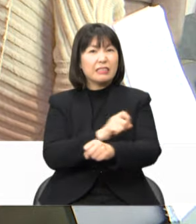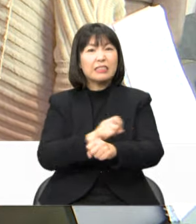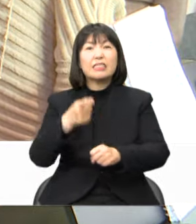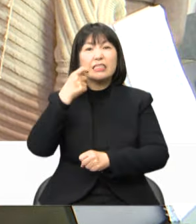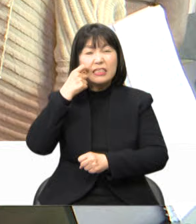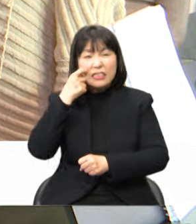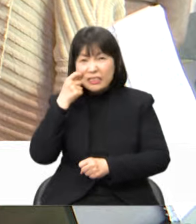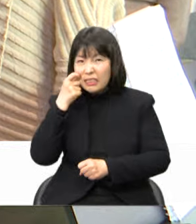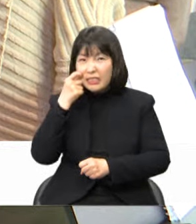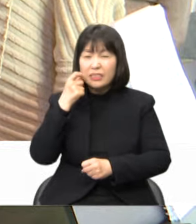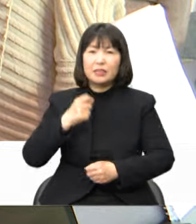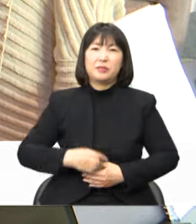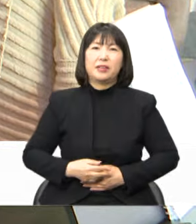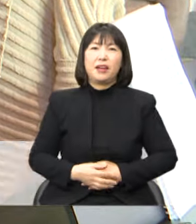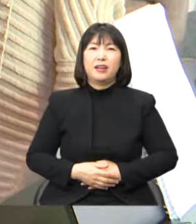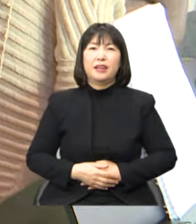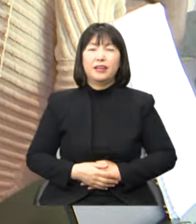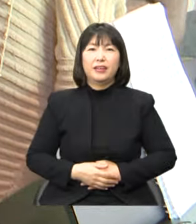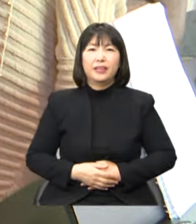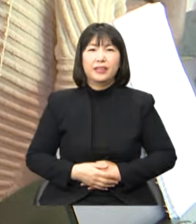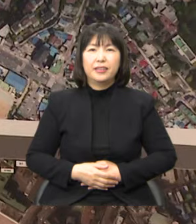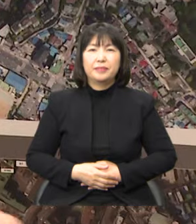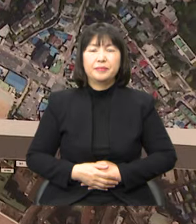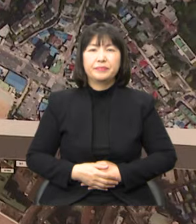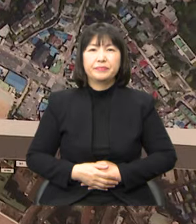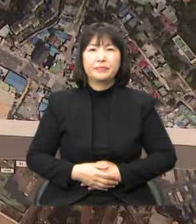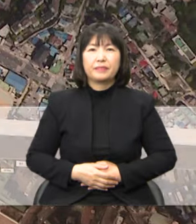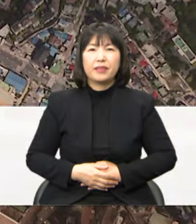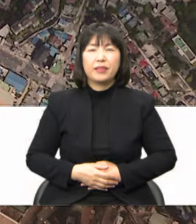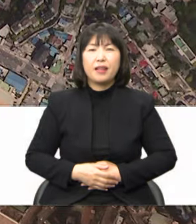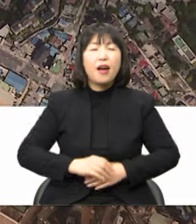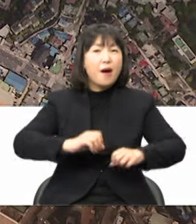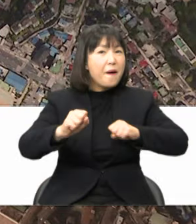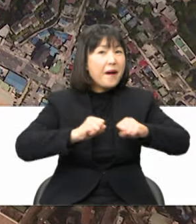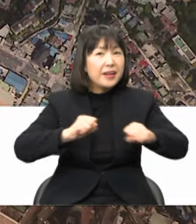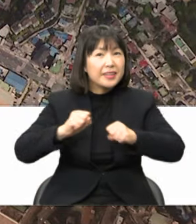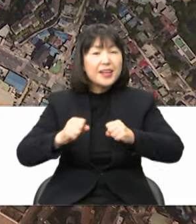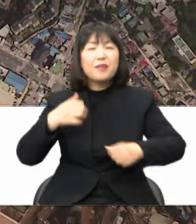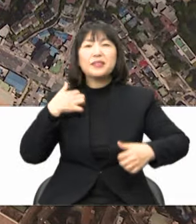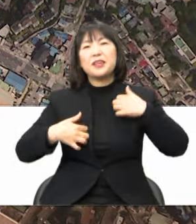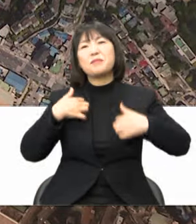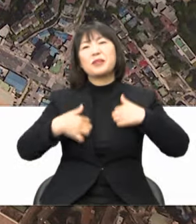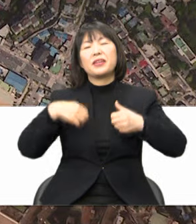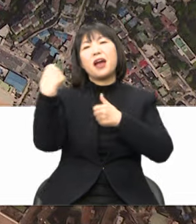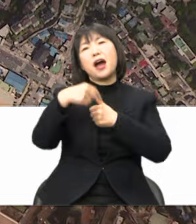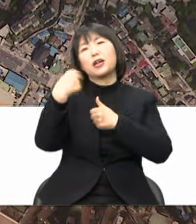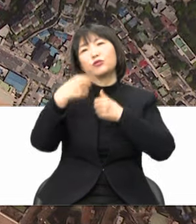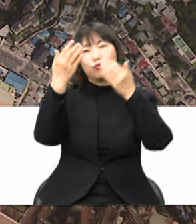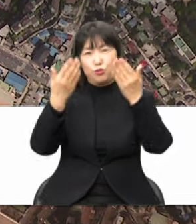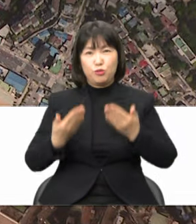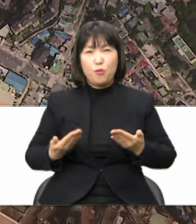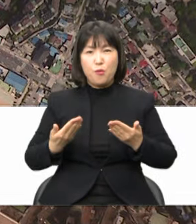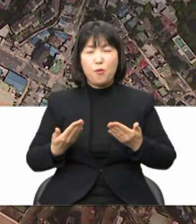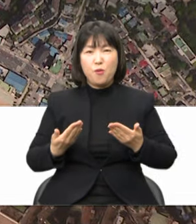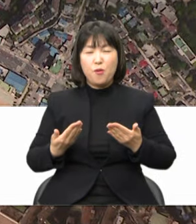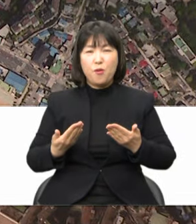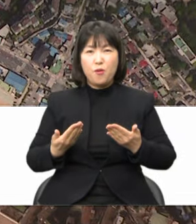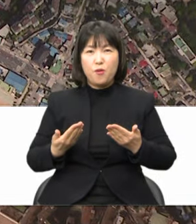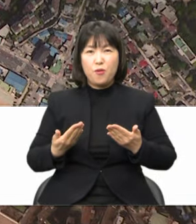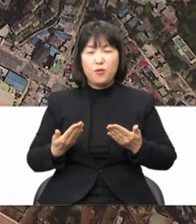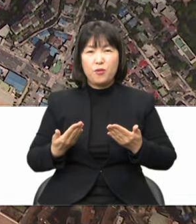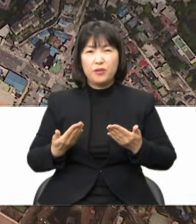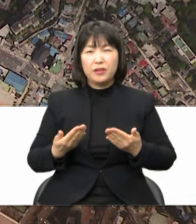프로젝트는 의미가 큽니다 활기 있고 재밌게 가르쳐 주셔서 너무 저희가 이제 동기부여를 받고